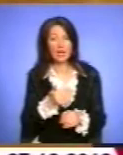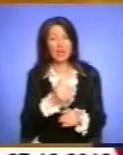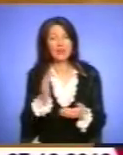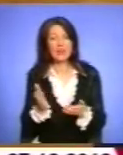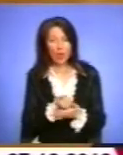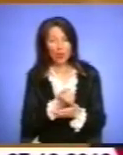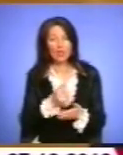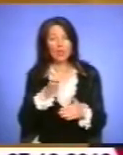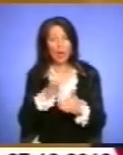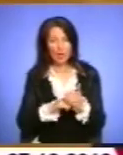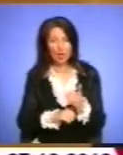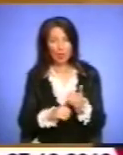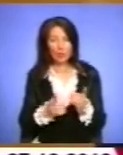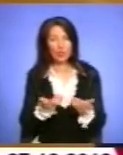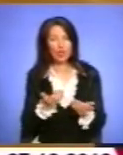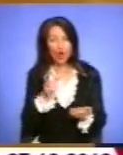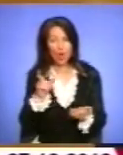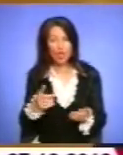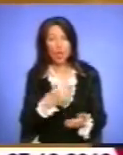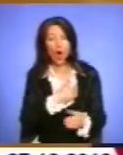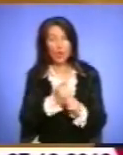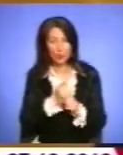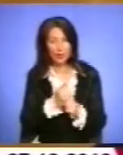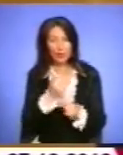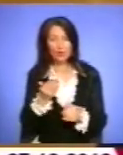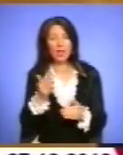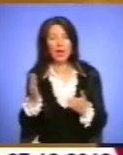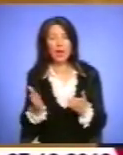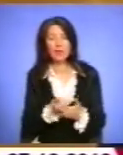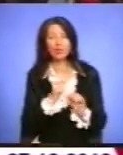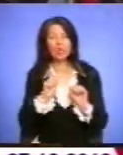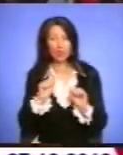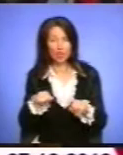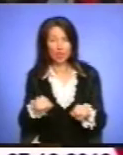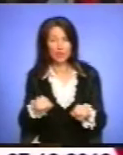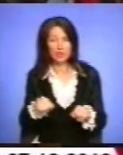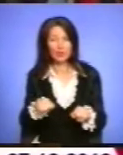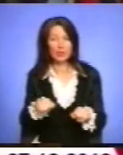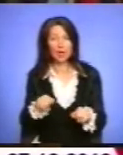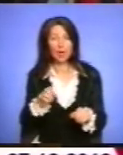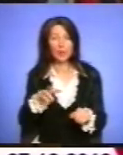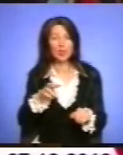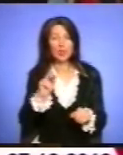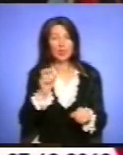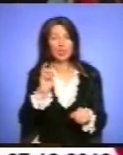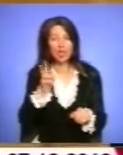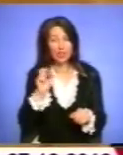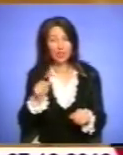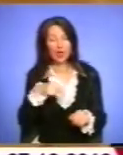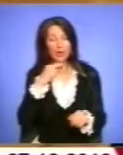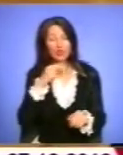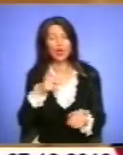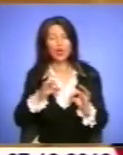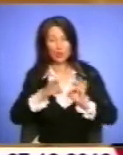знаходить причину. Якщо вона хоче працювати, вона знаходить можливість. Марія Чашка зауважує, що чиновники мають йти